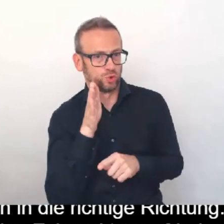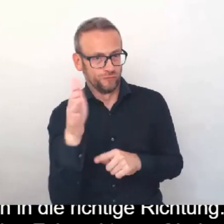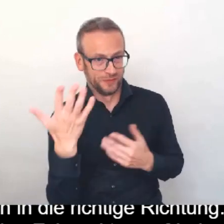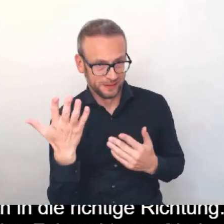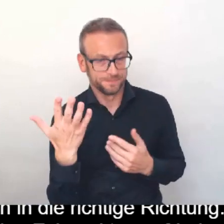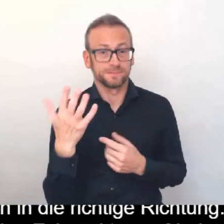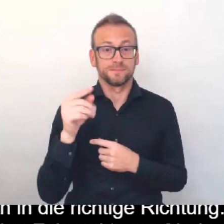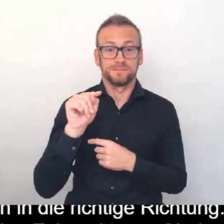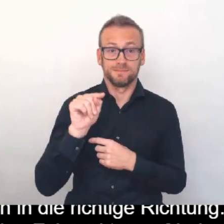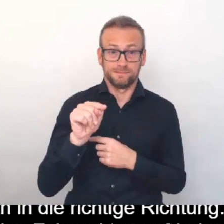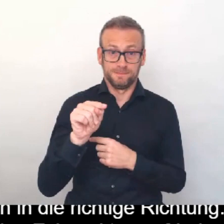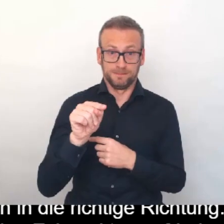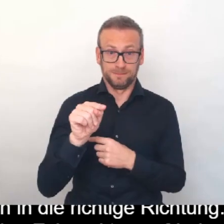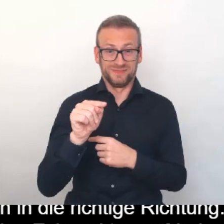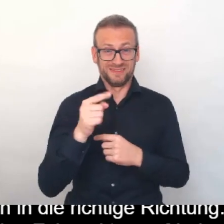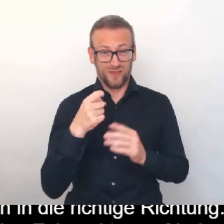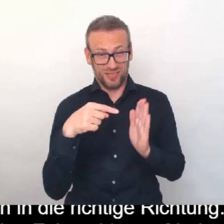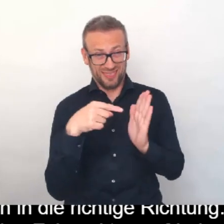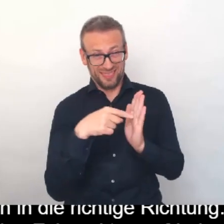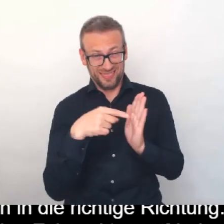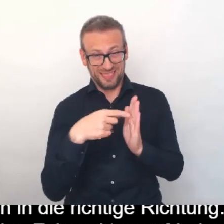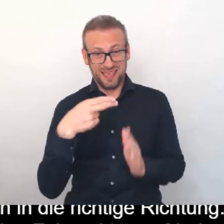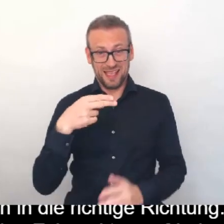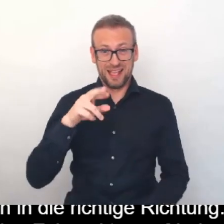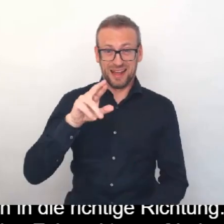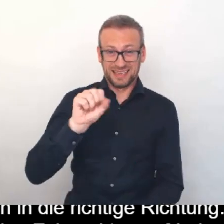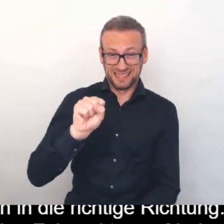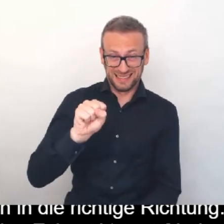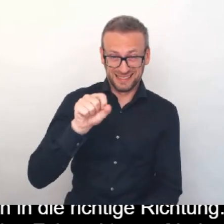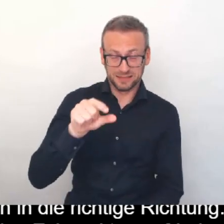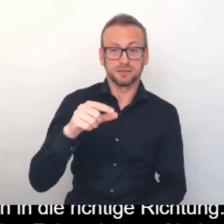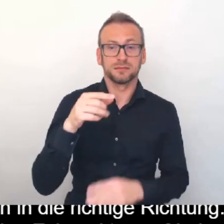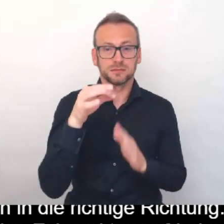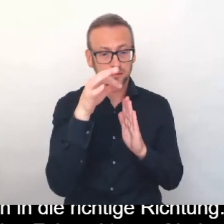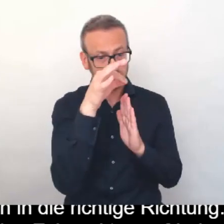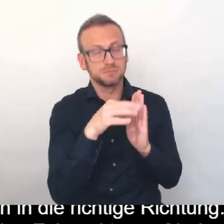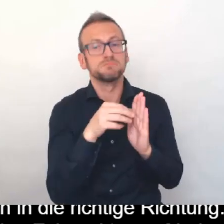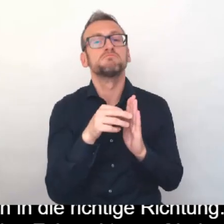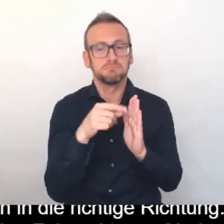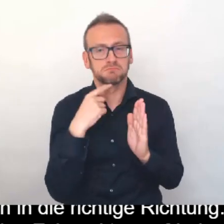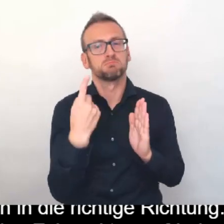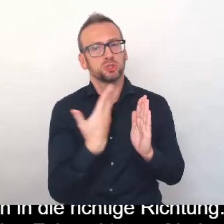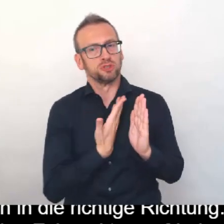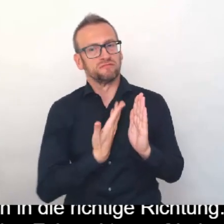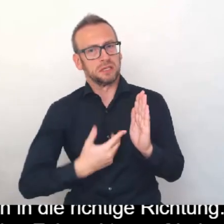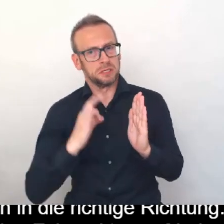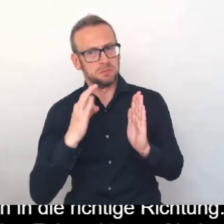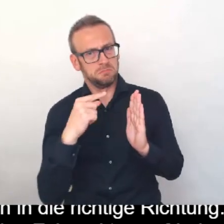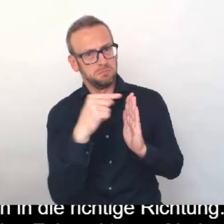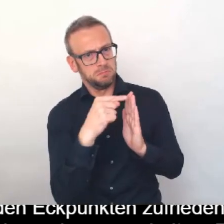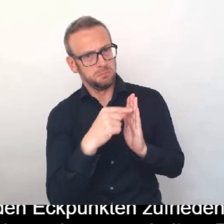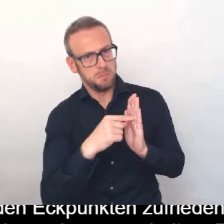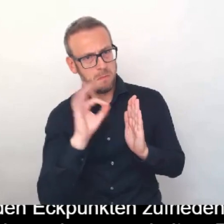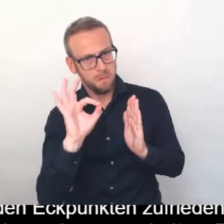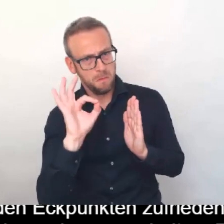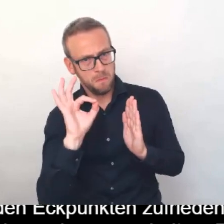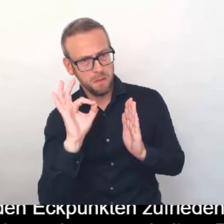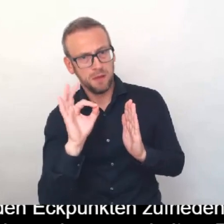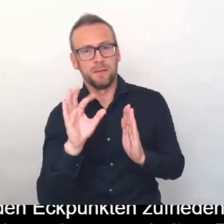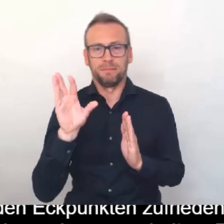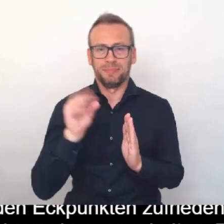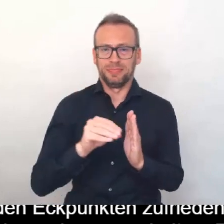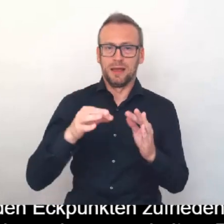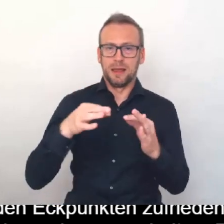Entwicklungen. Es wird jetzt diese Nachwuchsprofessur geschaffen, die entsprechend auch eine Entwicklungsmöglichkeit